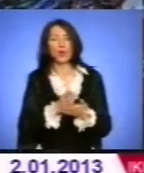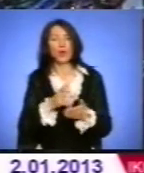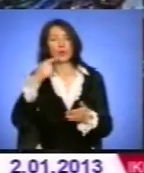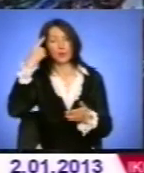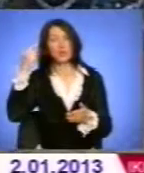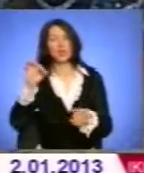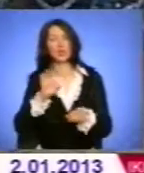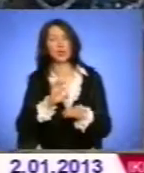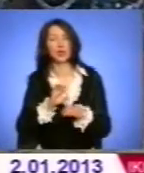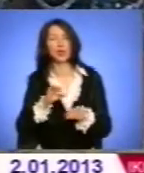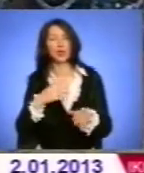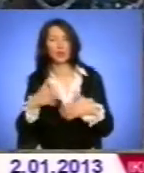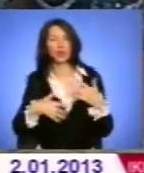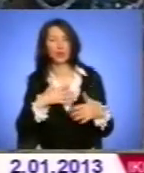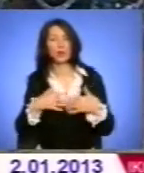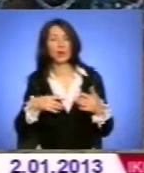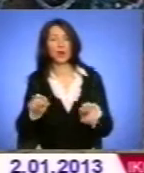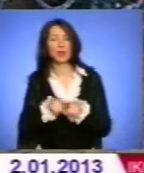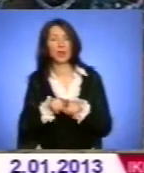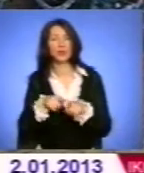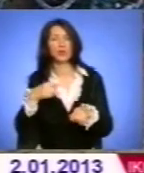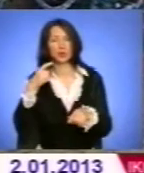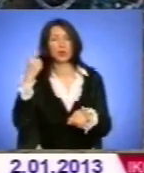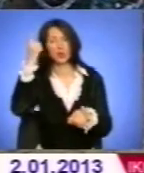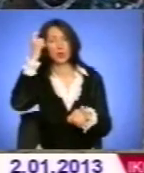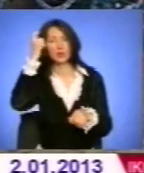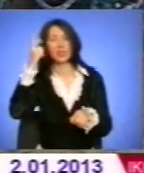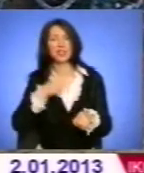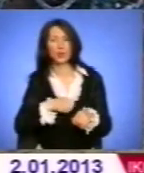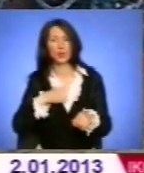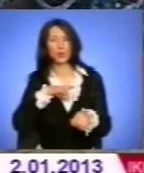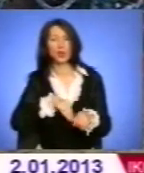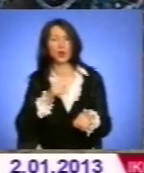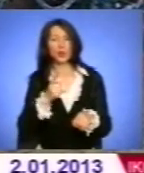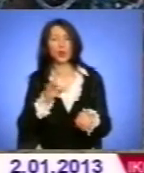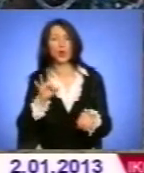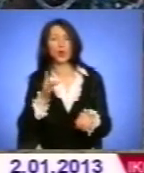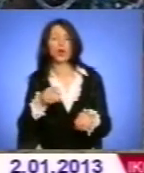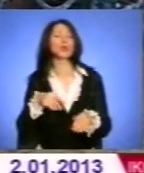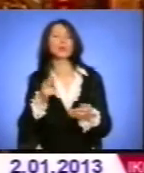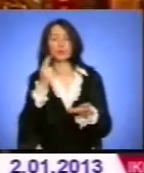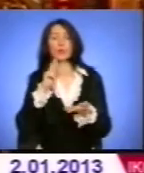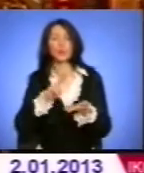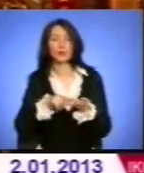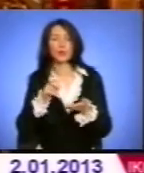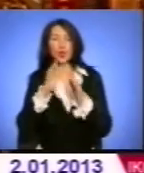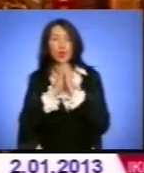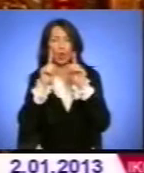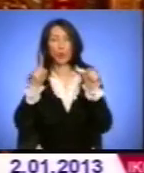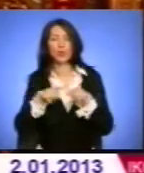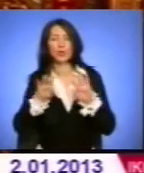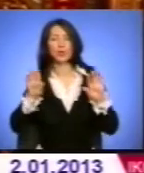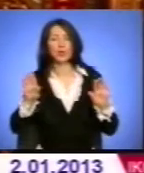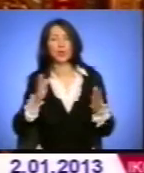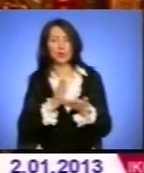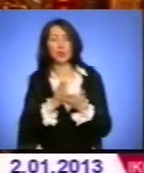одержимим злими духами. А одного разу при прикладанні до ікони померлого сталося диво воскресіння. До ікони прибігають люди з